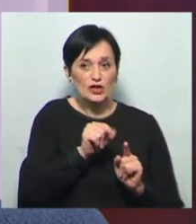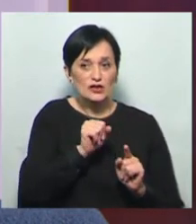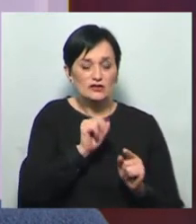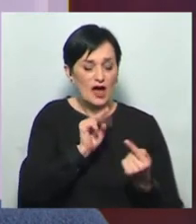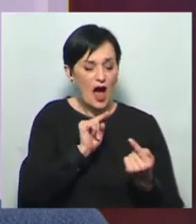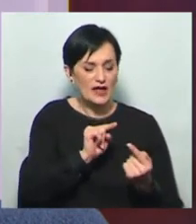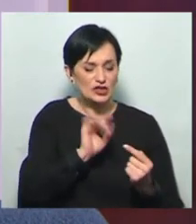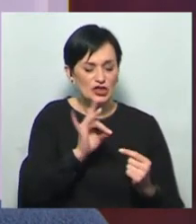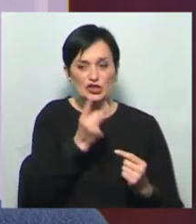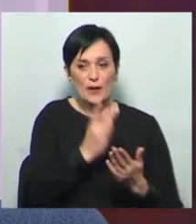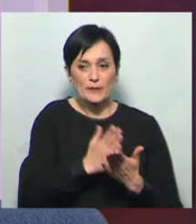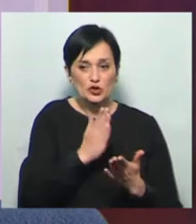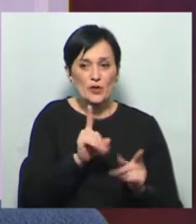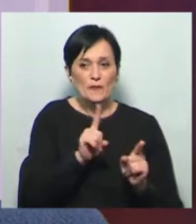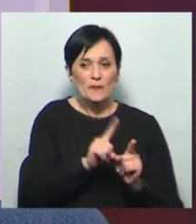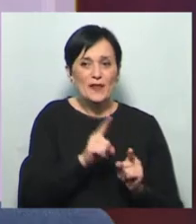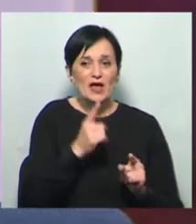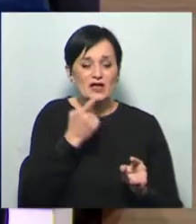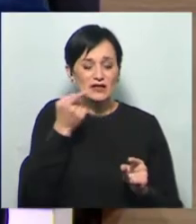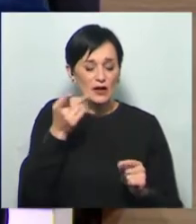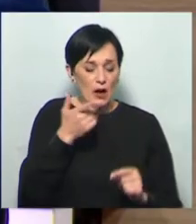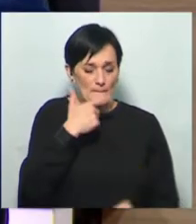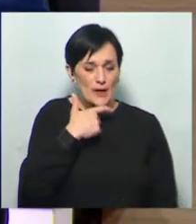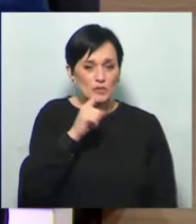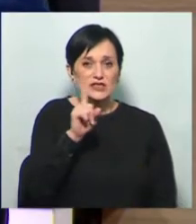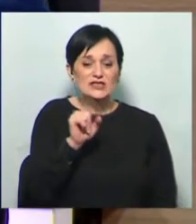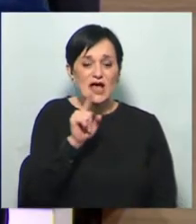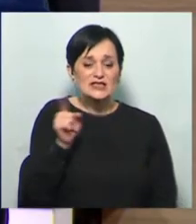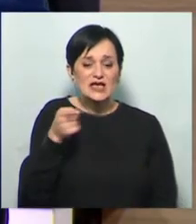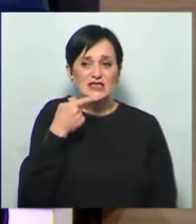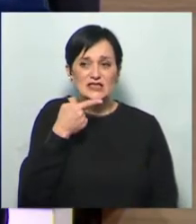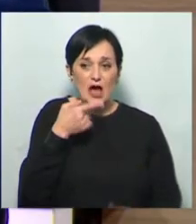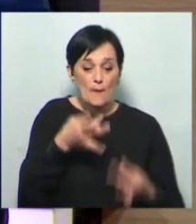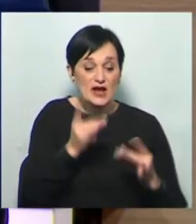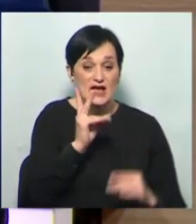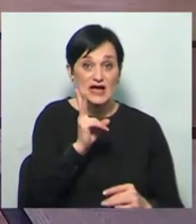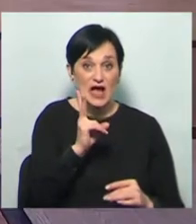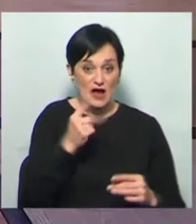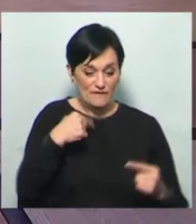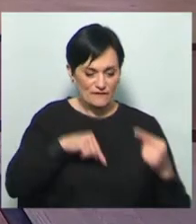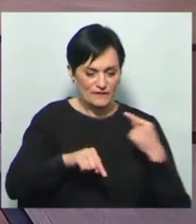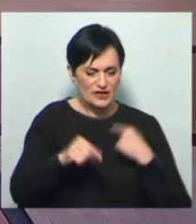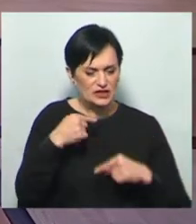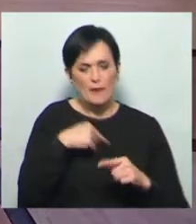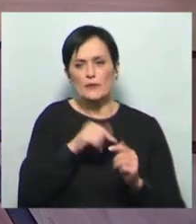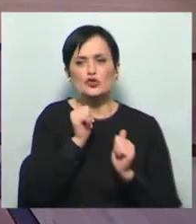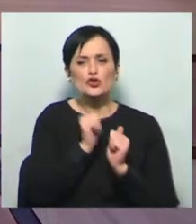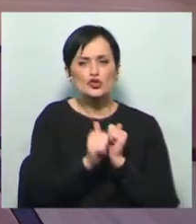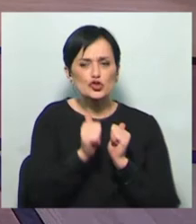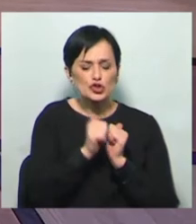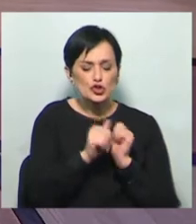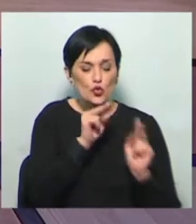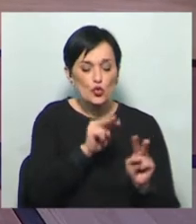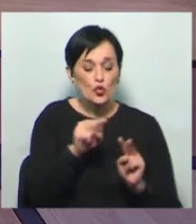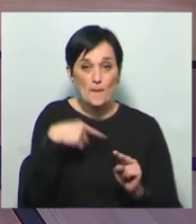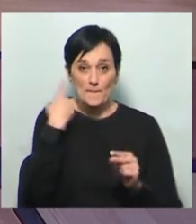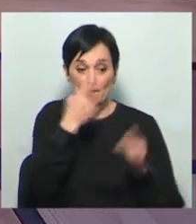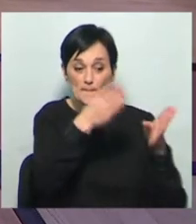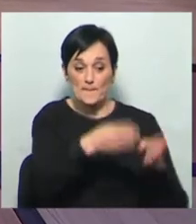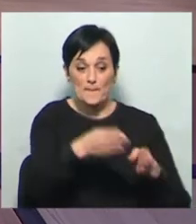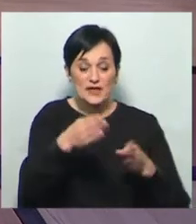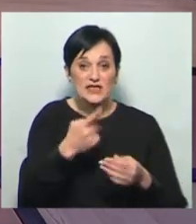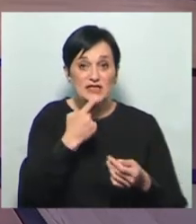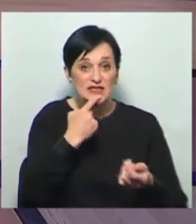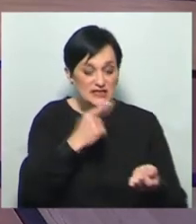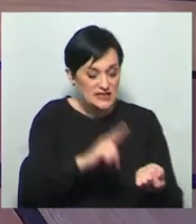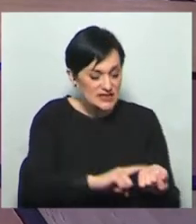ანტიდამჟანგავია და კავიტამინი, აი სიბლანტაზე საუბრობდა ბატონიზაზა და კავიტამინის კონტროლი ძალიან ხშირად საჭიროა იმ პირებში, სადაც